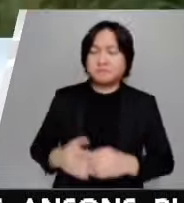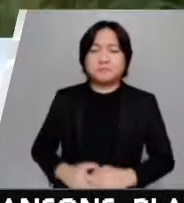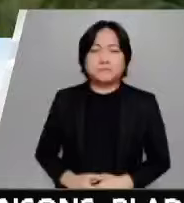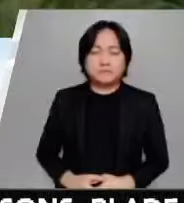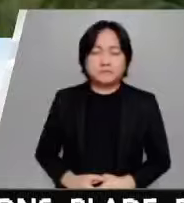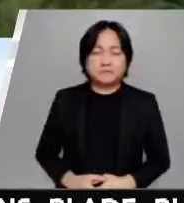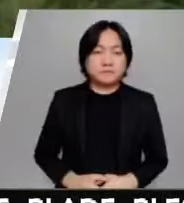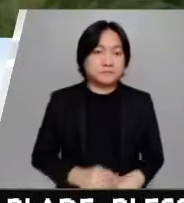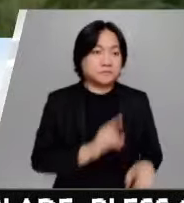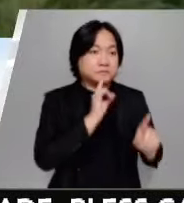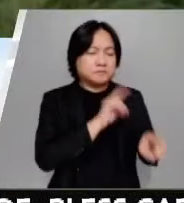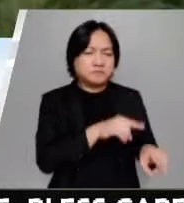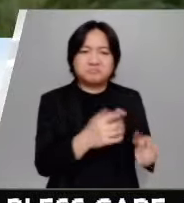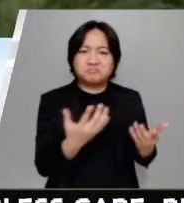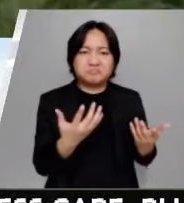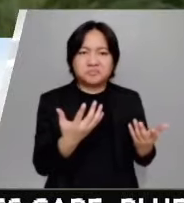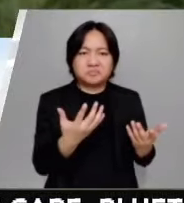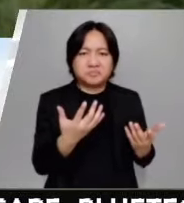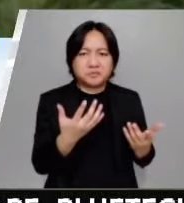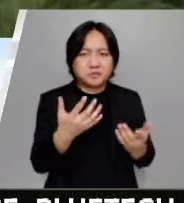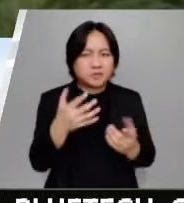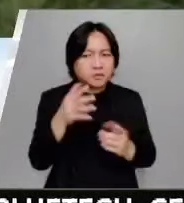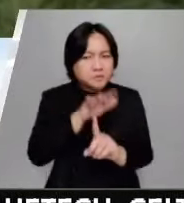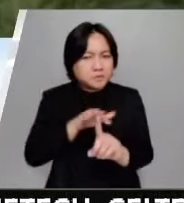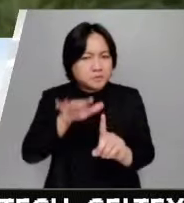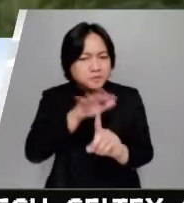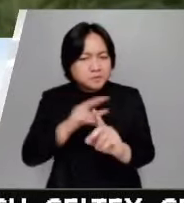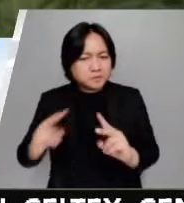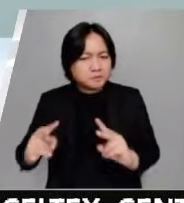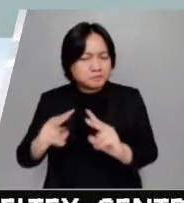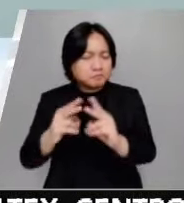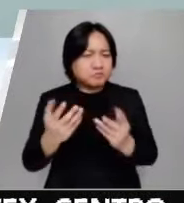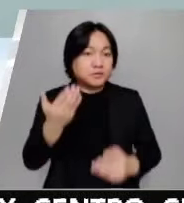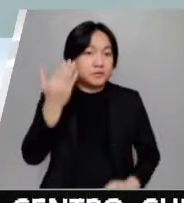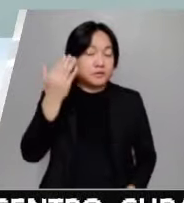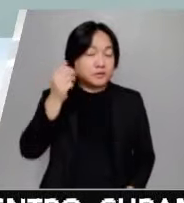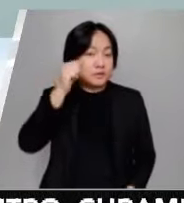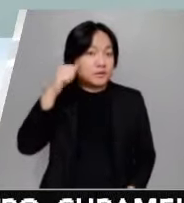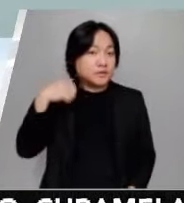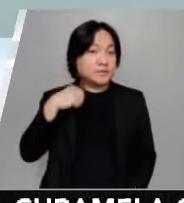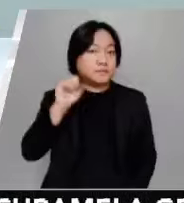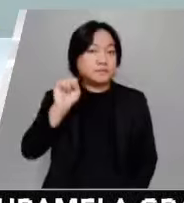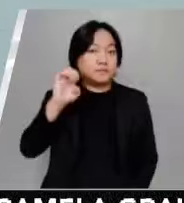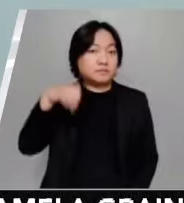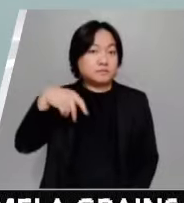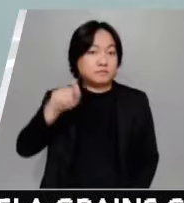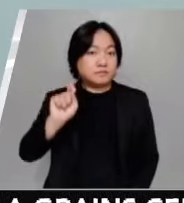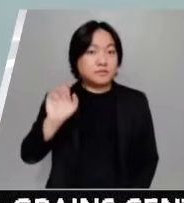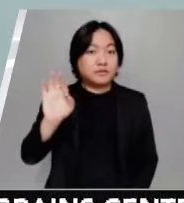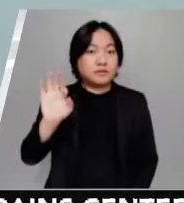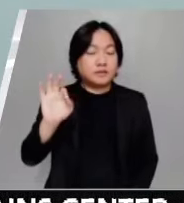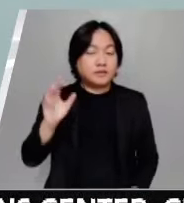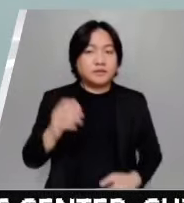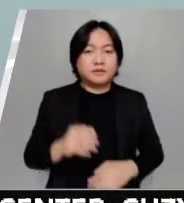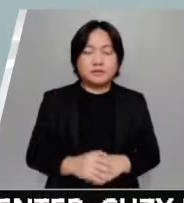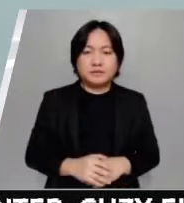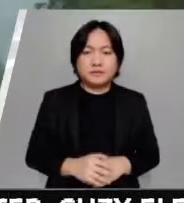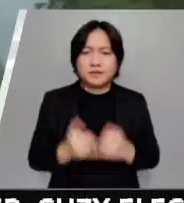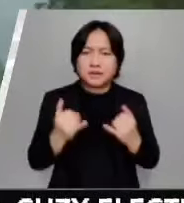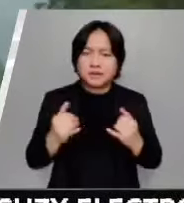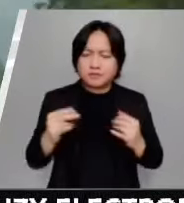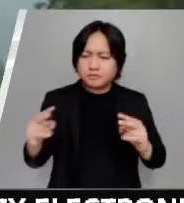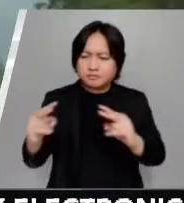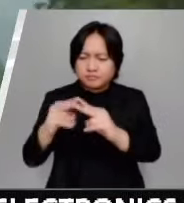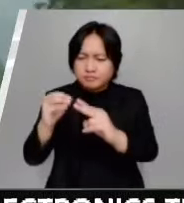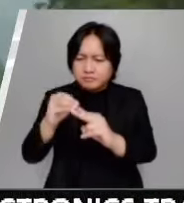o Ash fall kahapon September 9 nakapagtala po tayo ng 2794 tons per day of suf dioxide ito ay mas mababa